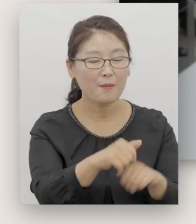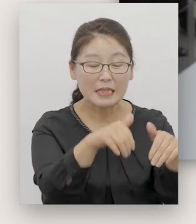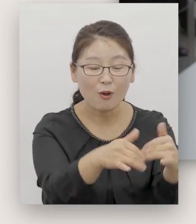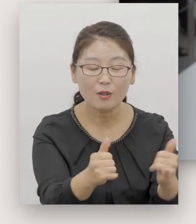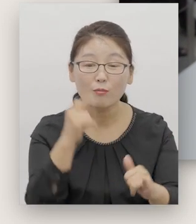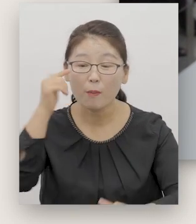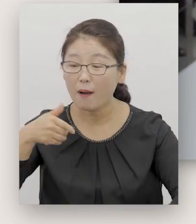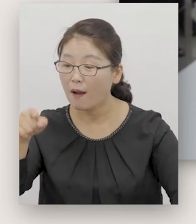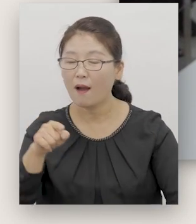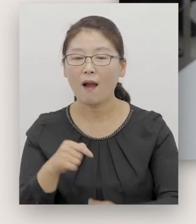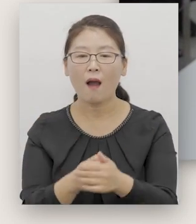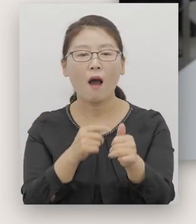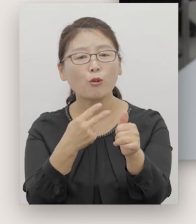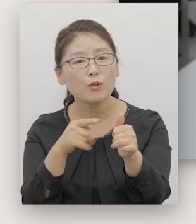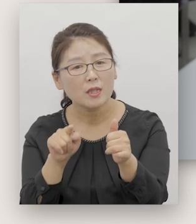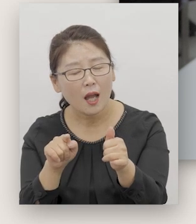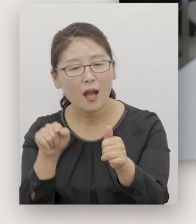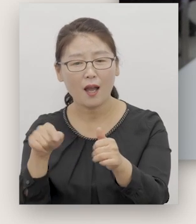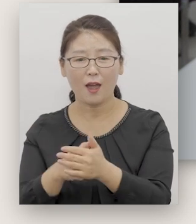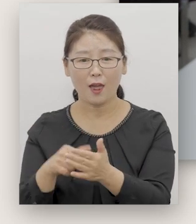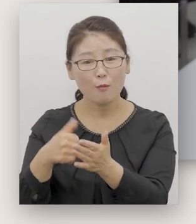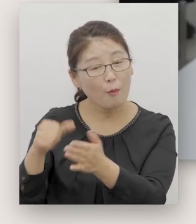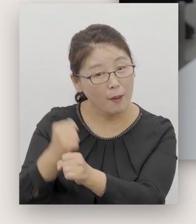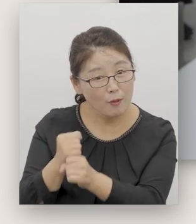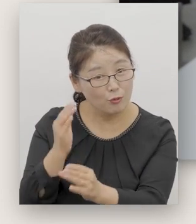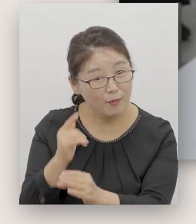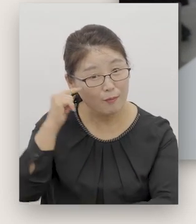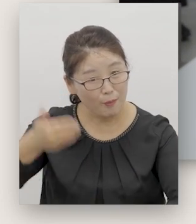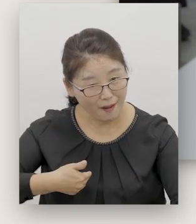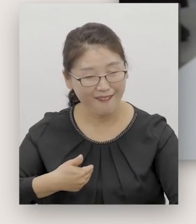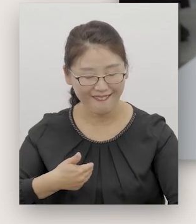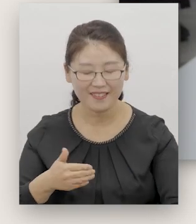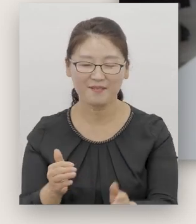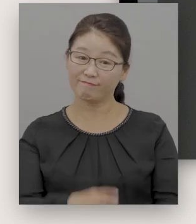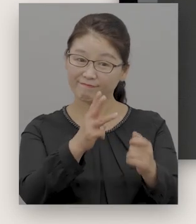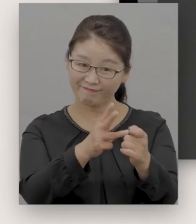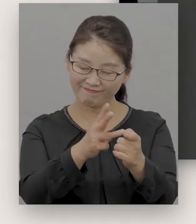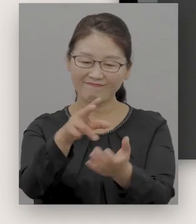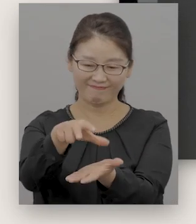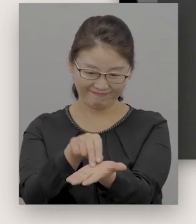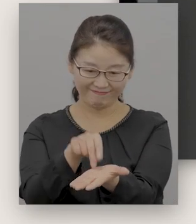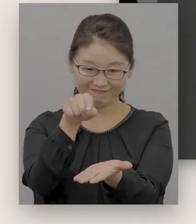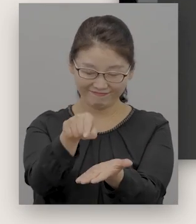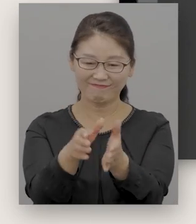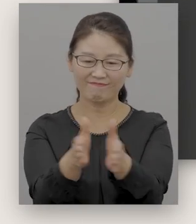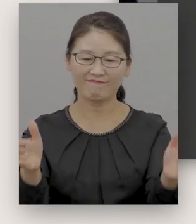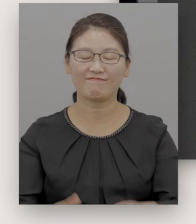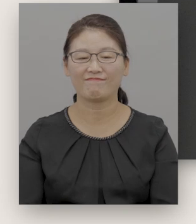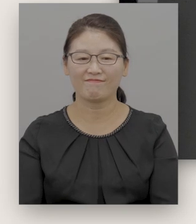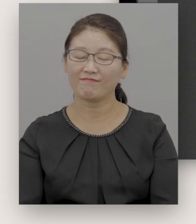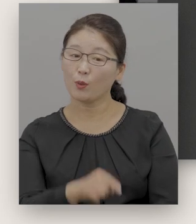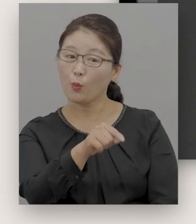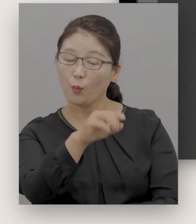드샹의 작업을 만들기 위해서 이것을 구매하십니까? 라고 상점이 점원이 물어볼 정도였다고 합니다. 이제 세 번째 섹션인데요.